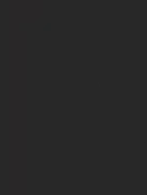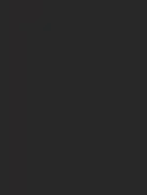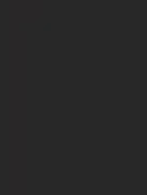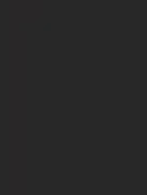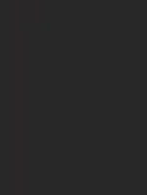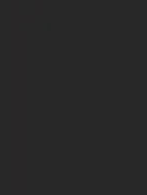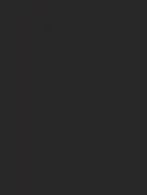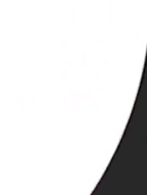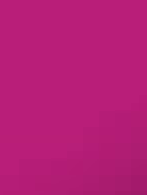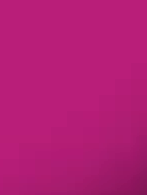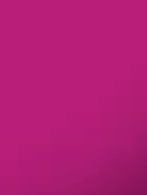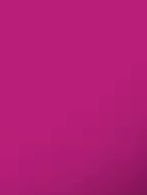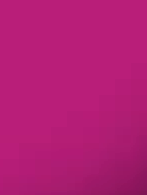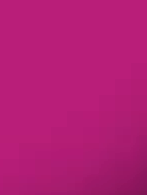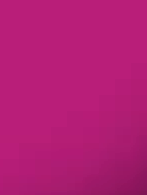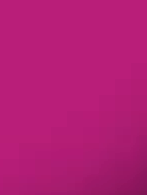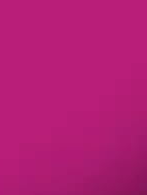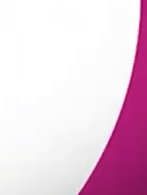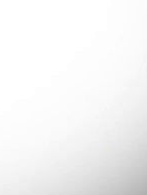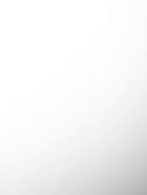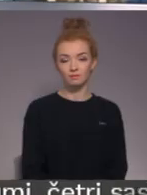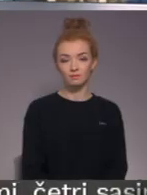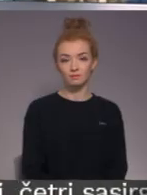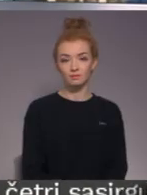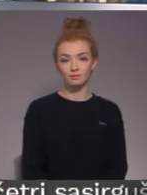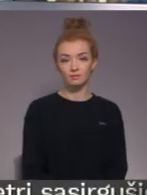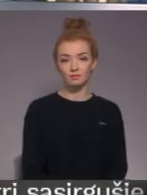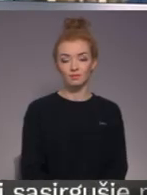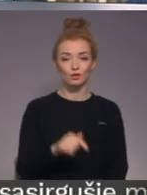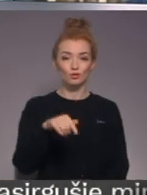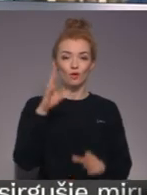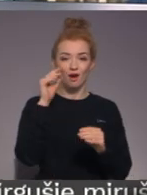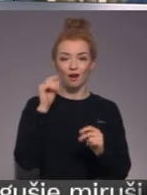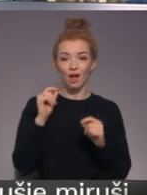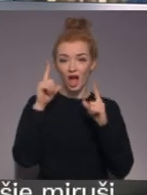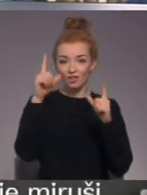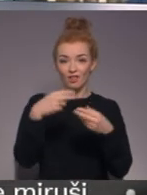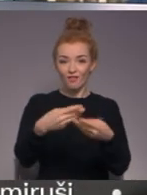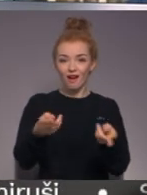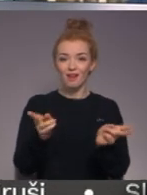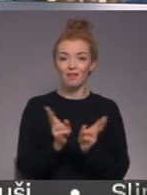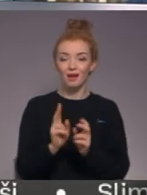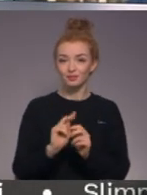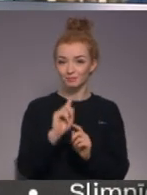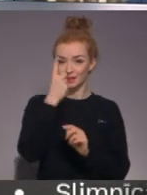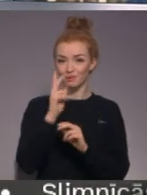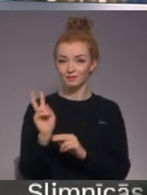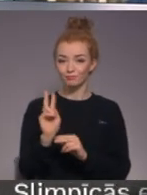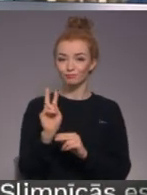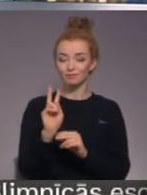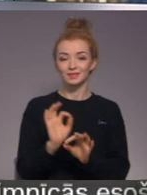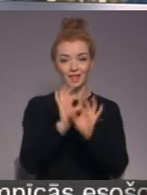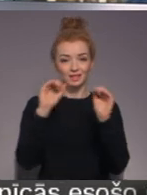Re, viss ēters ir te! Un šovakar adventvainagā iededzam pirmo sveci,